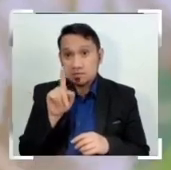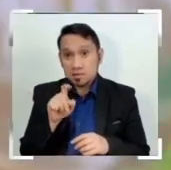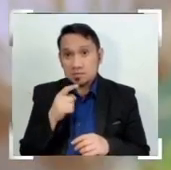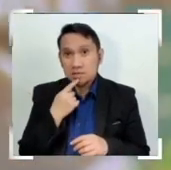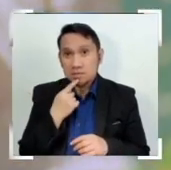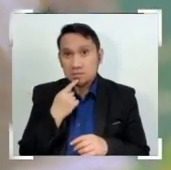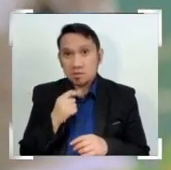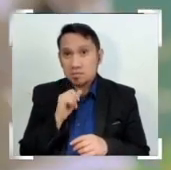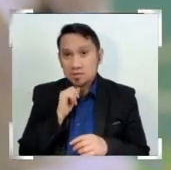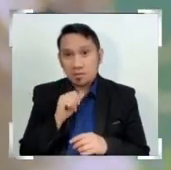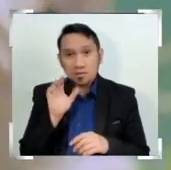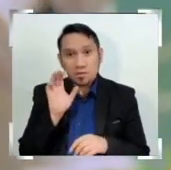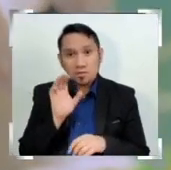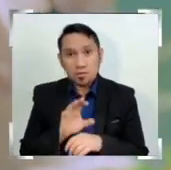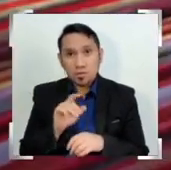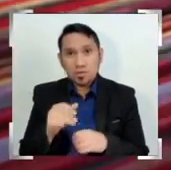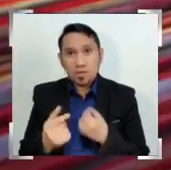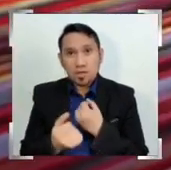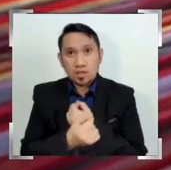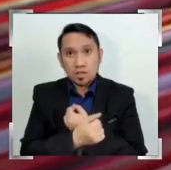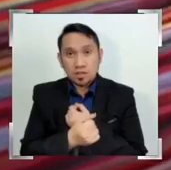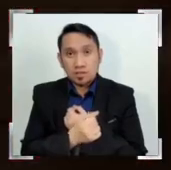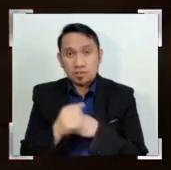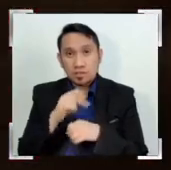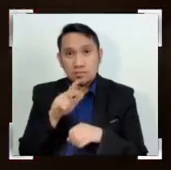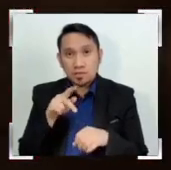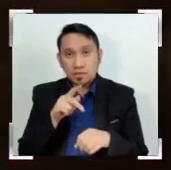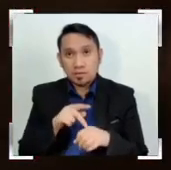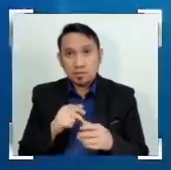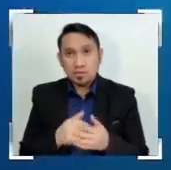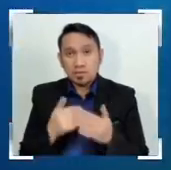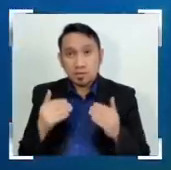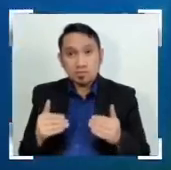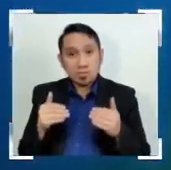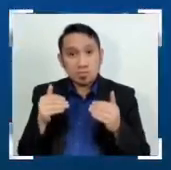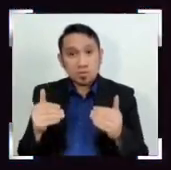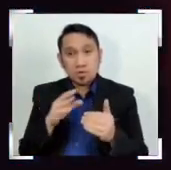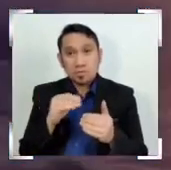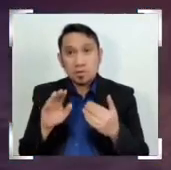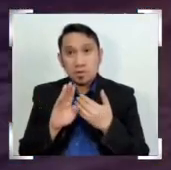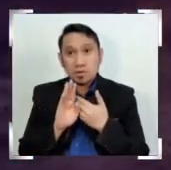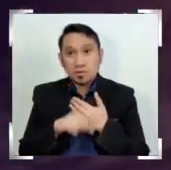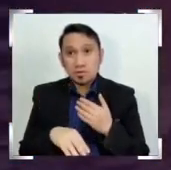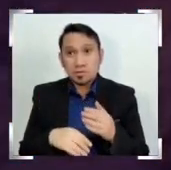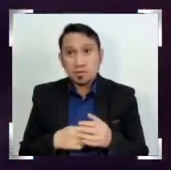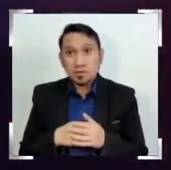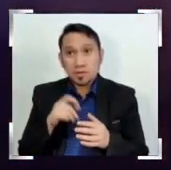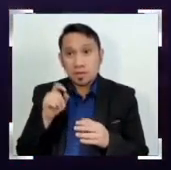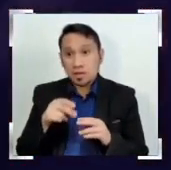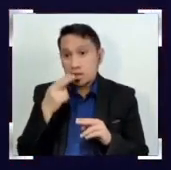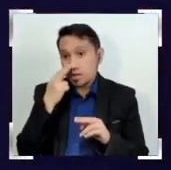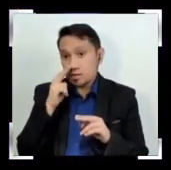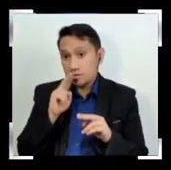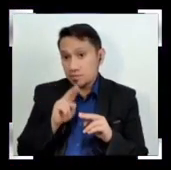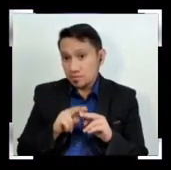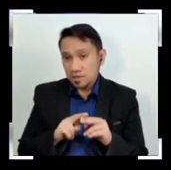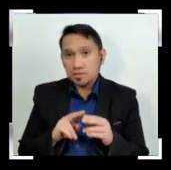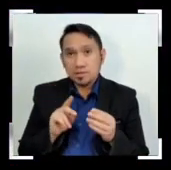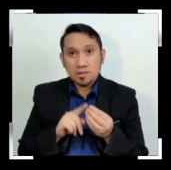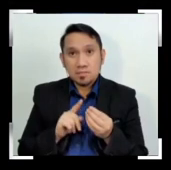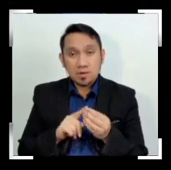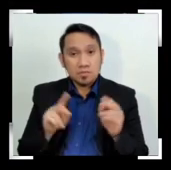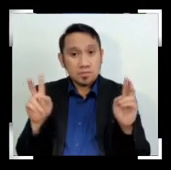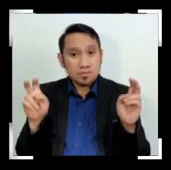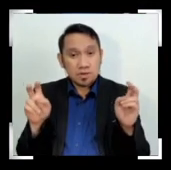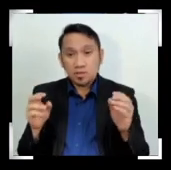ipilit ang Love the Philippines slogan. Mag-move o daraw at ibalik ang fun na tila tumutukoy sa dating slogan na It's More